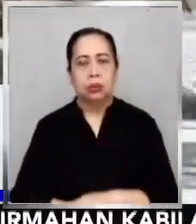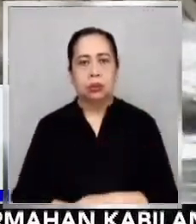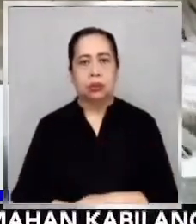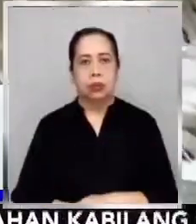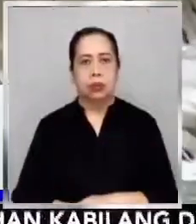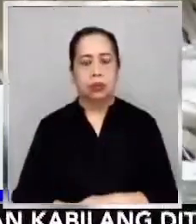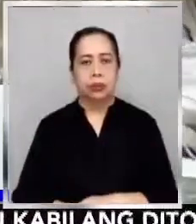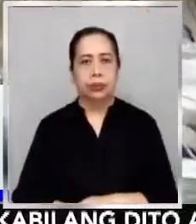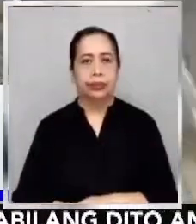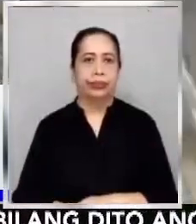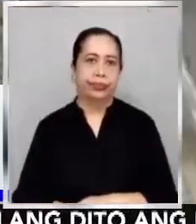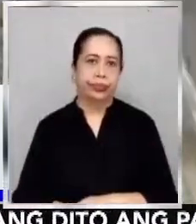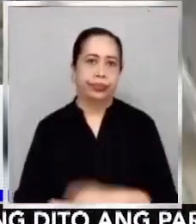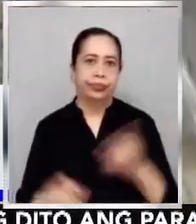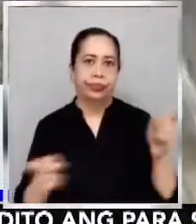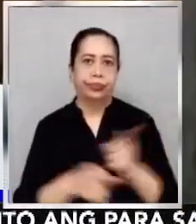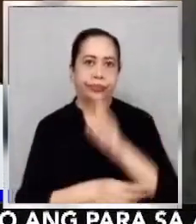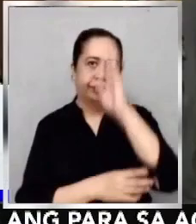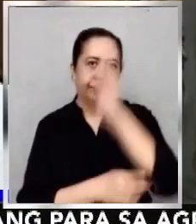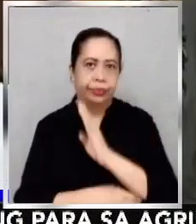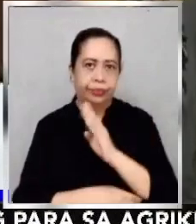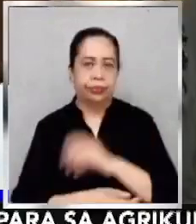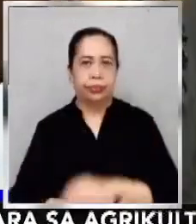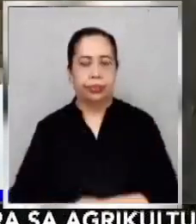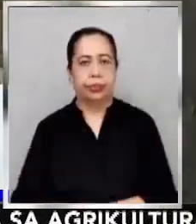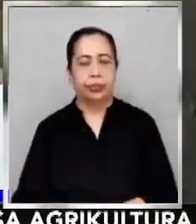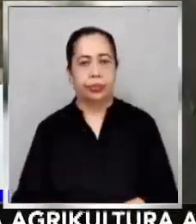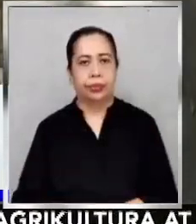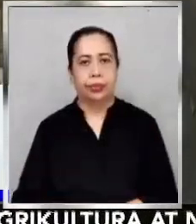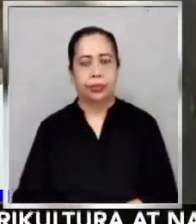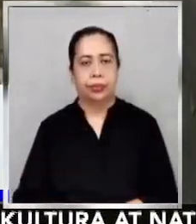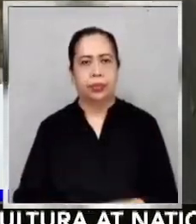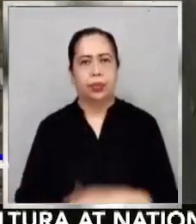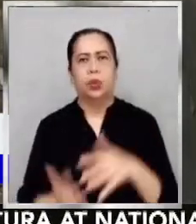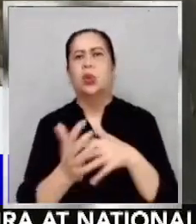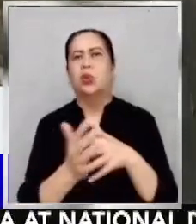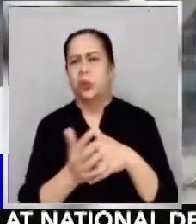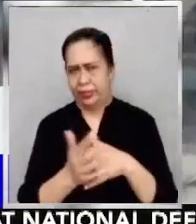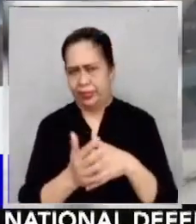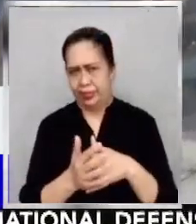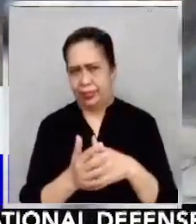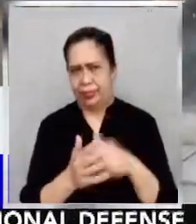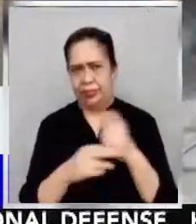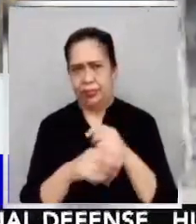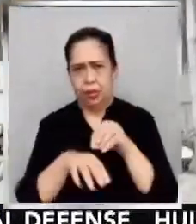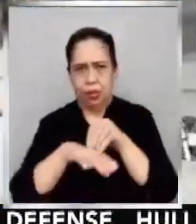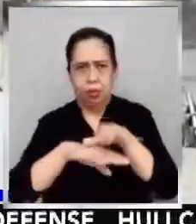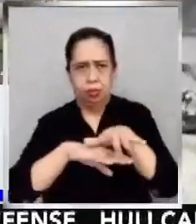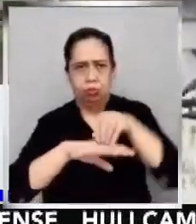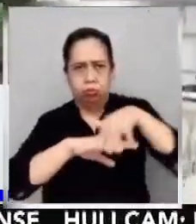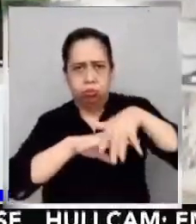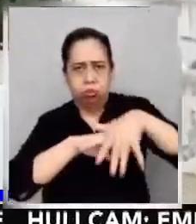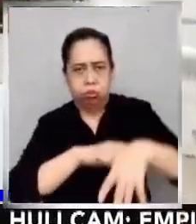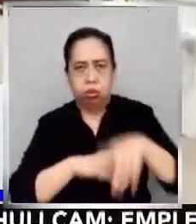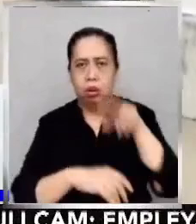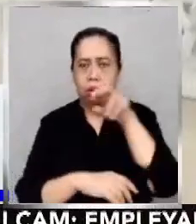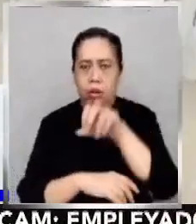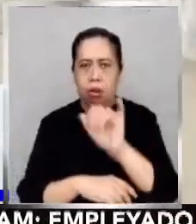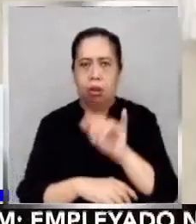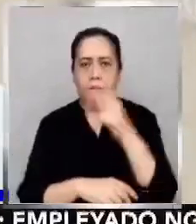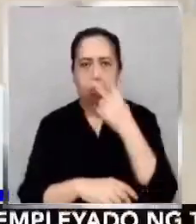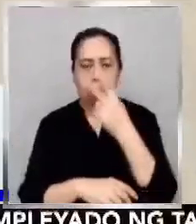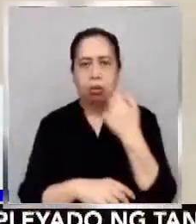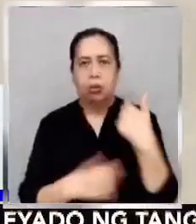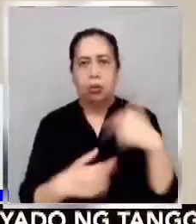ay natipag agad. Mahina ang pakaano kasi naguguho. Saksi ang pamilya ni Josephine Ocampo